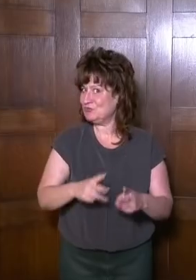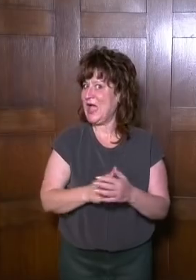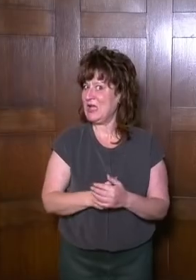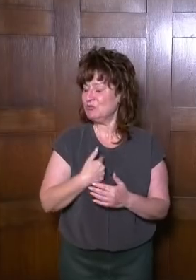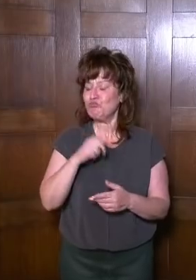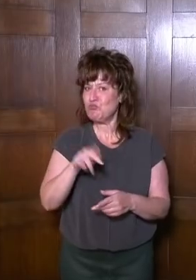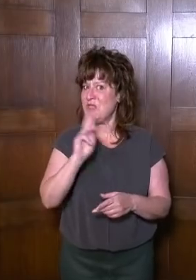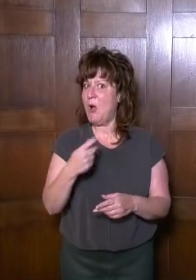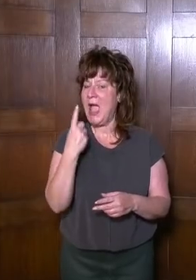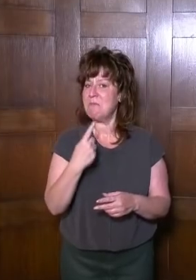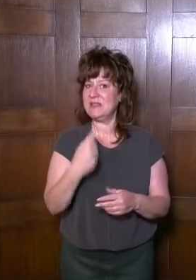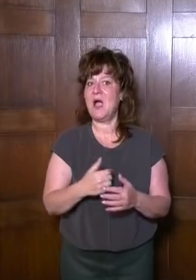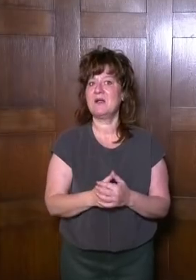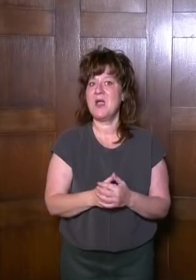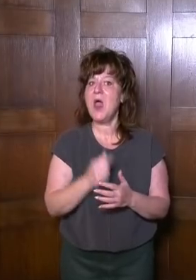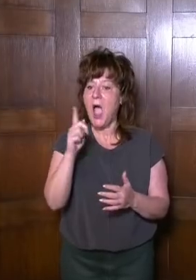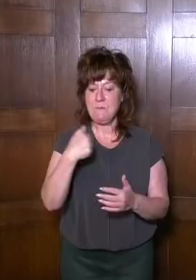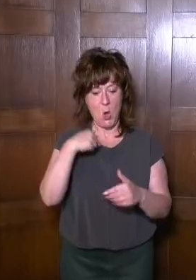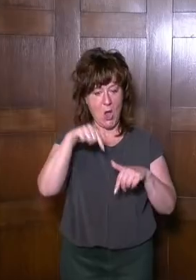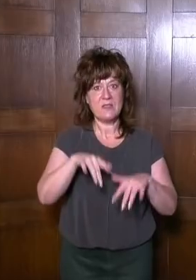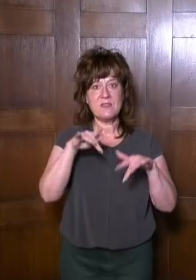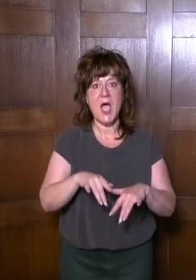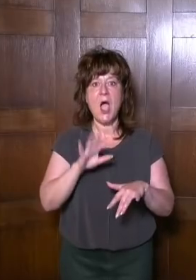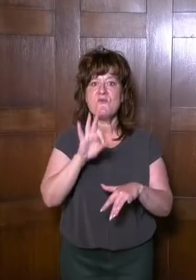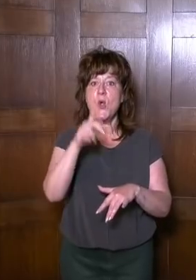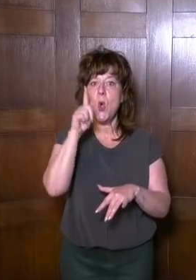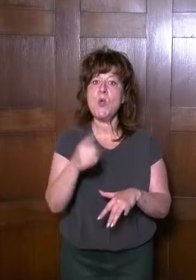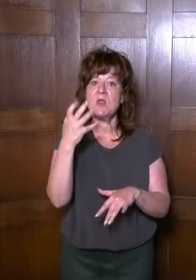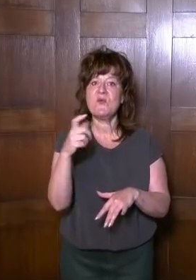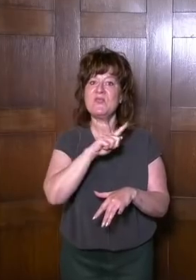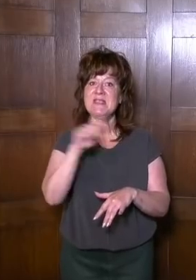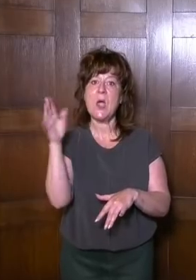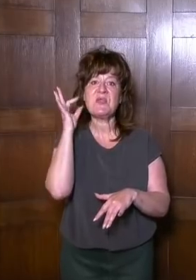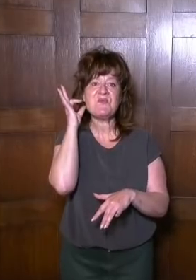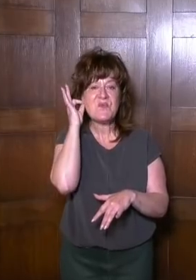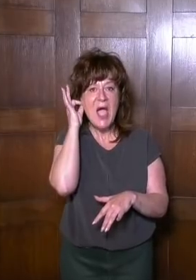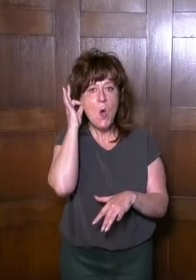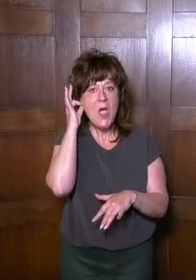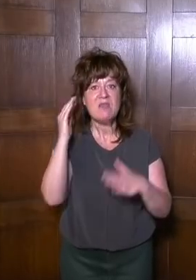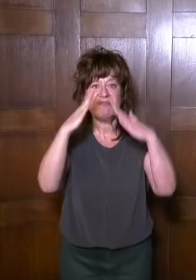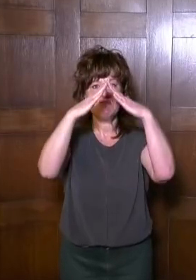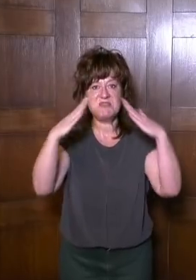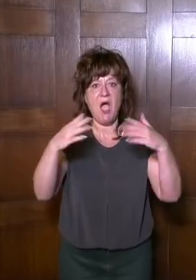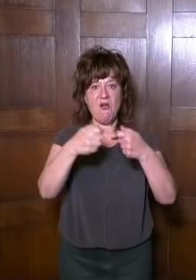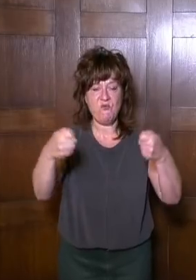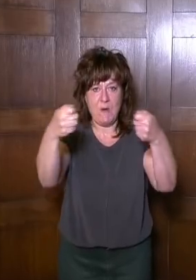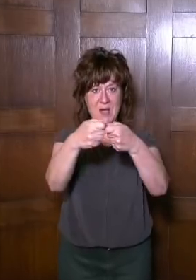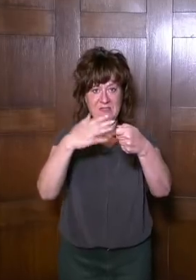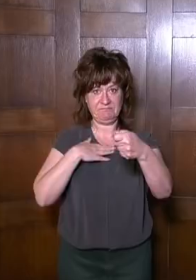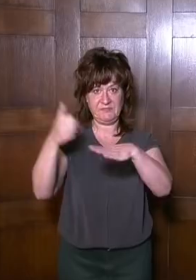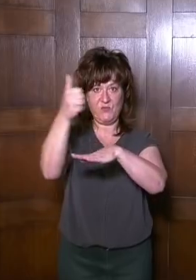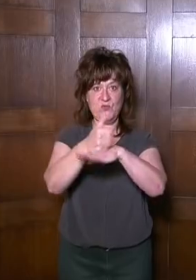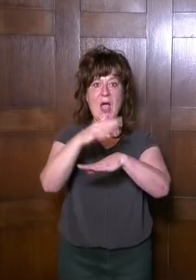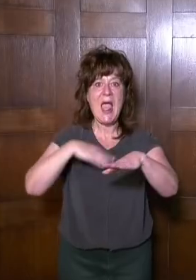und sitze hier aber für gut 150.000 Frauen, die in dem Dachverband, dem ich vorsitze, nämlich dem